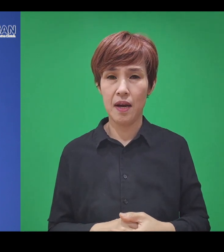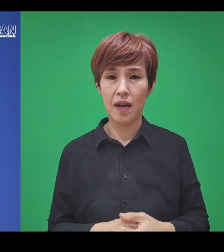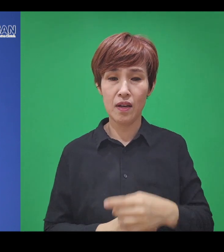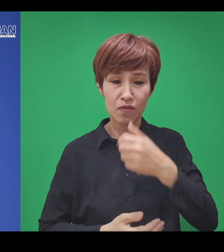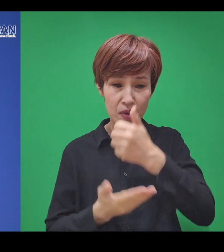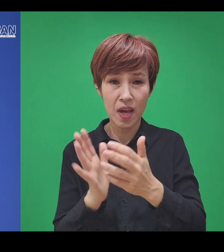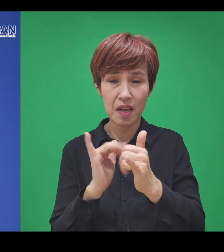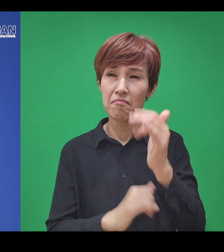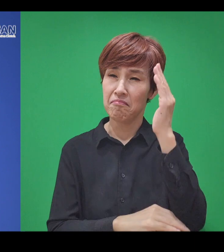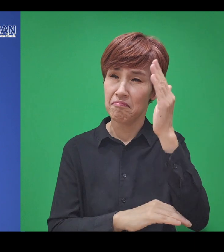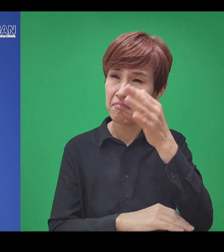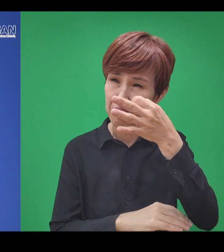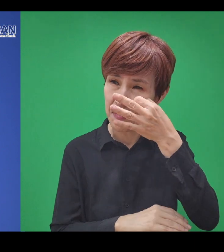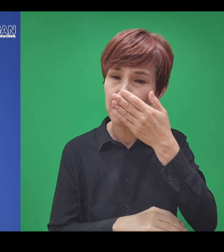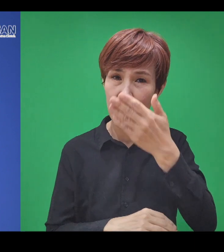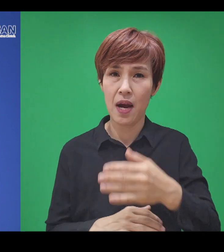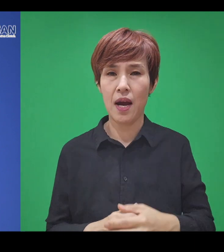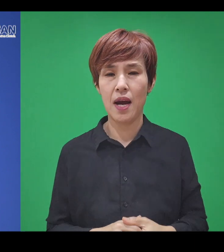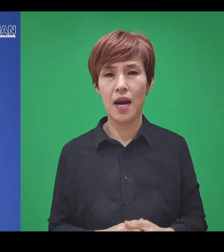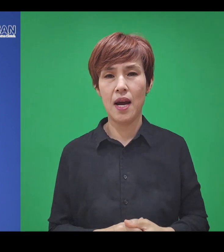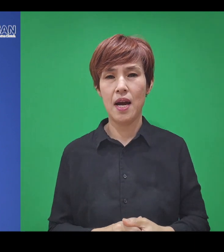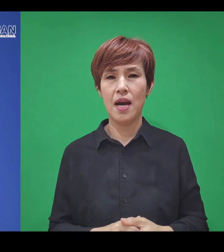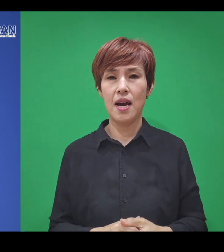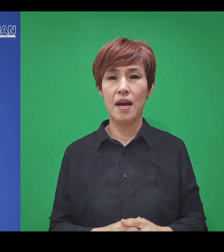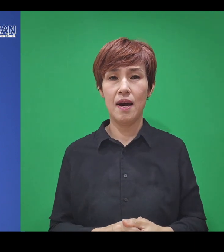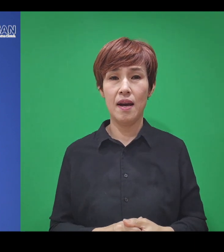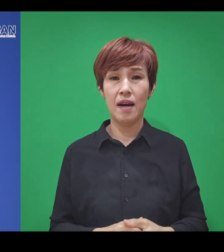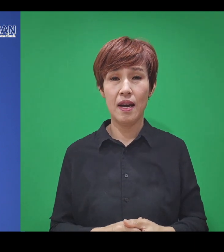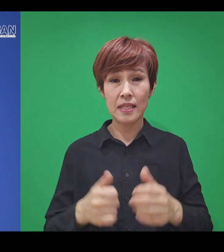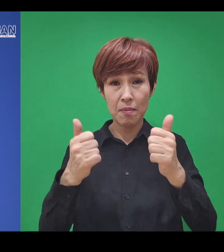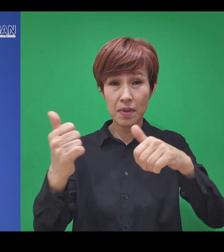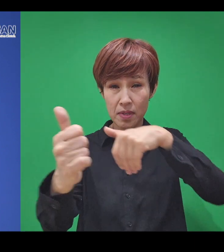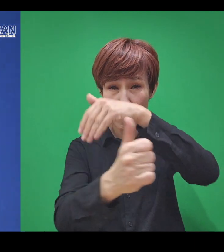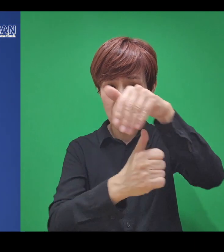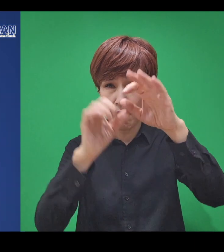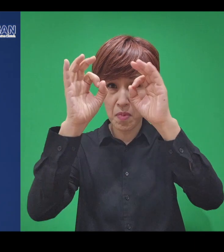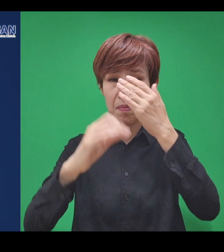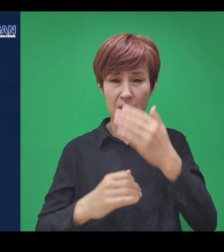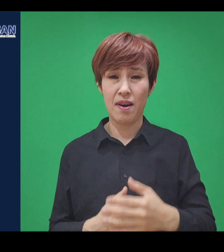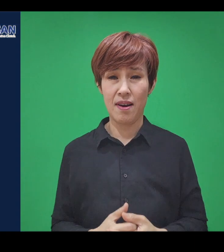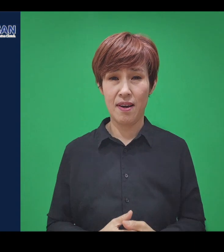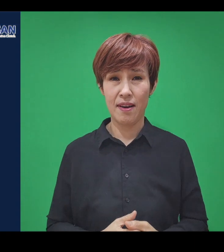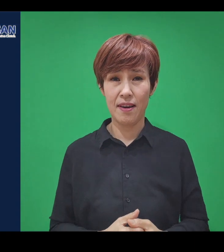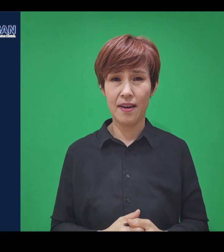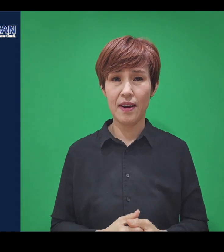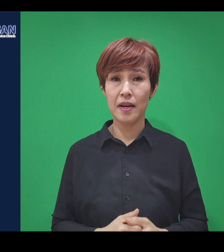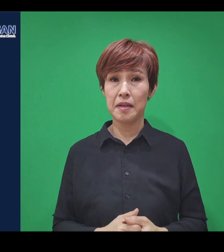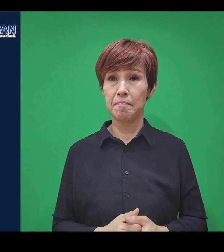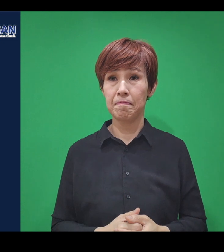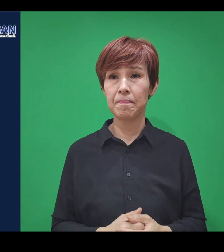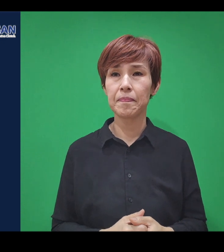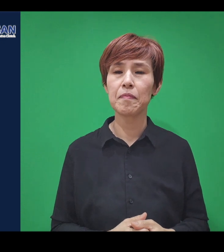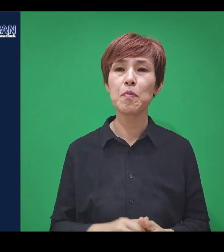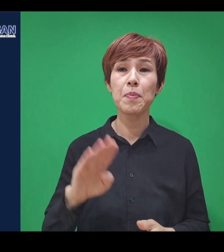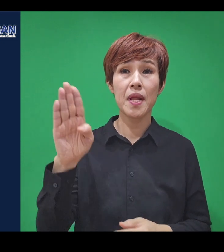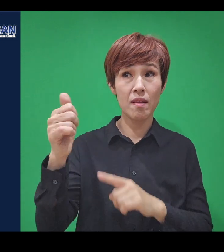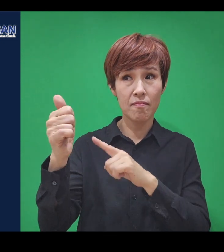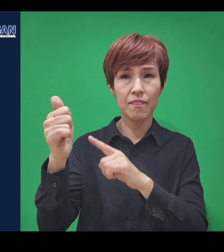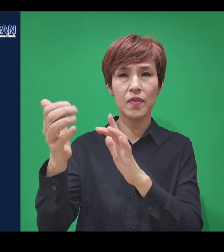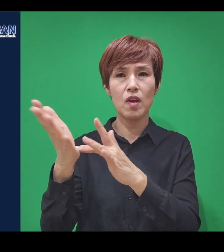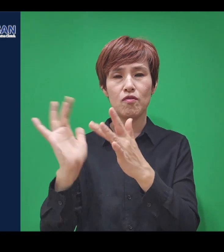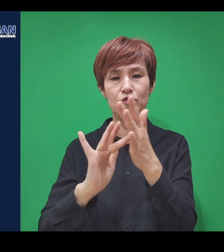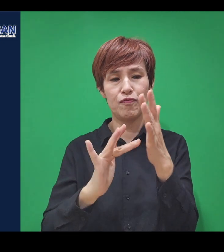무거운지 몰라요. 재판이 어떻게 되는지 다 보는데 한번 확인하시죠. 이에 빌라도가